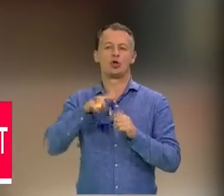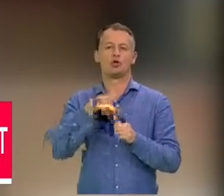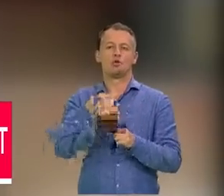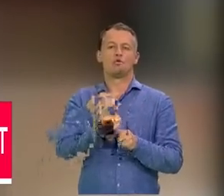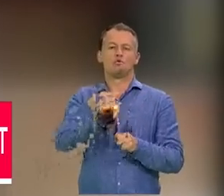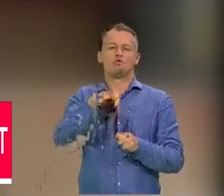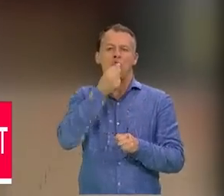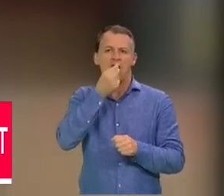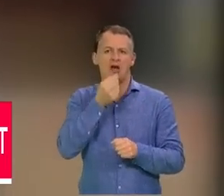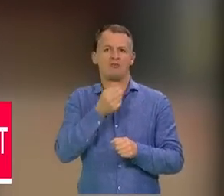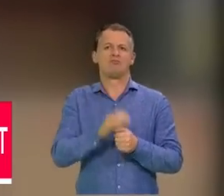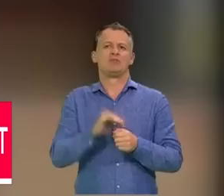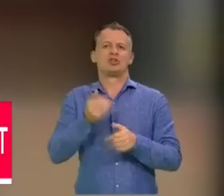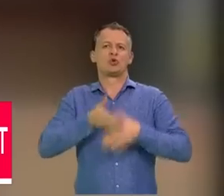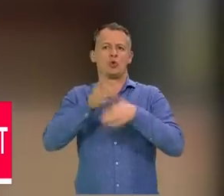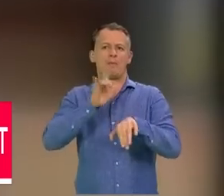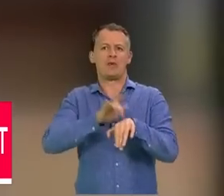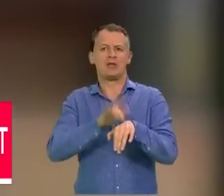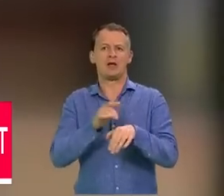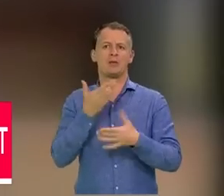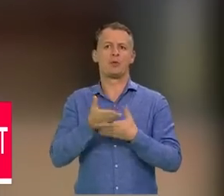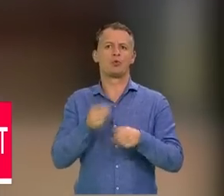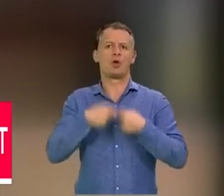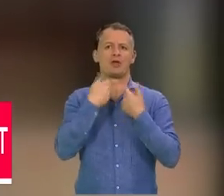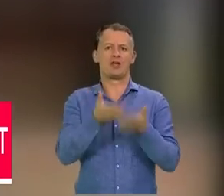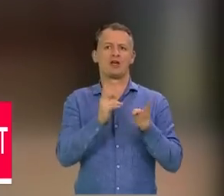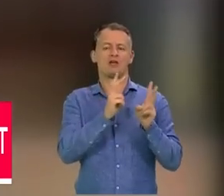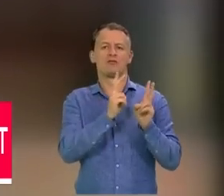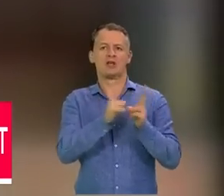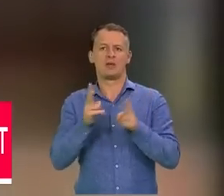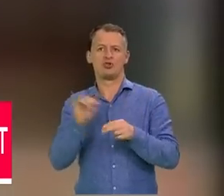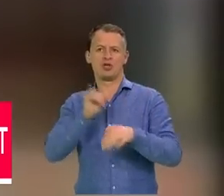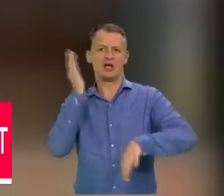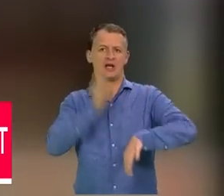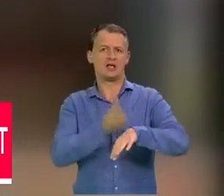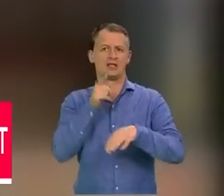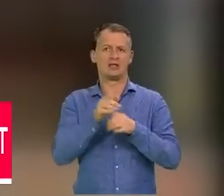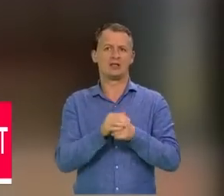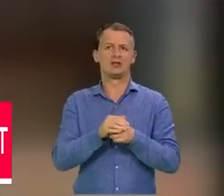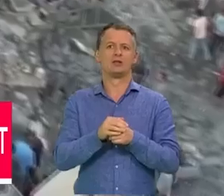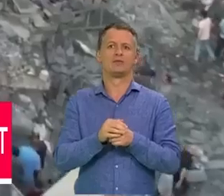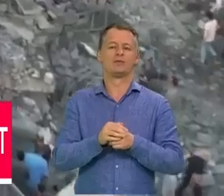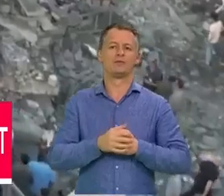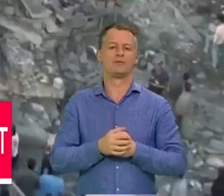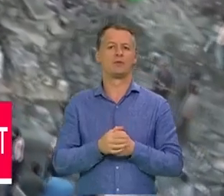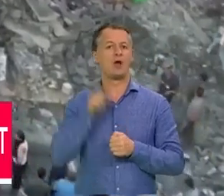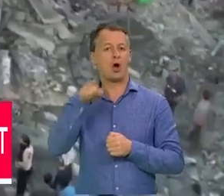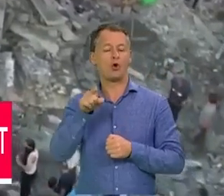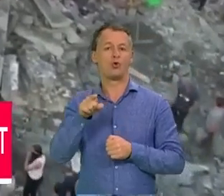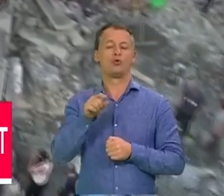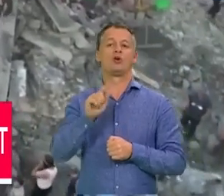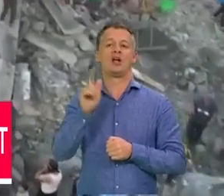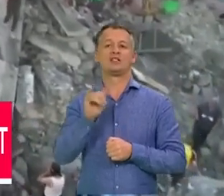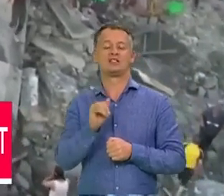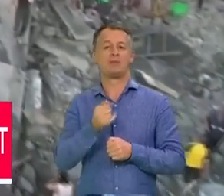to treat those injured and affected by the conflict. Currently taking place in Israel and the occupied territories. În enclavă, criza